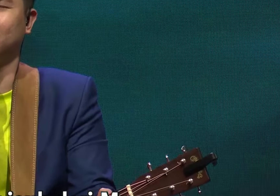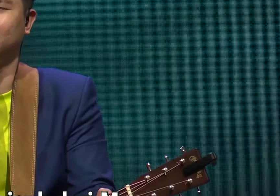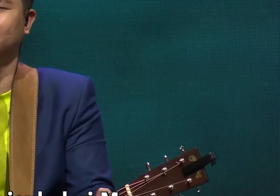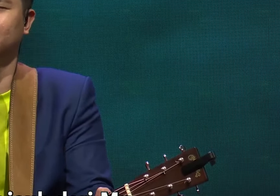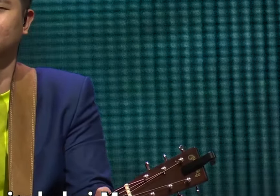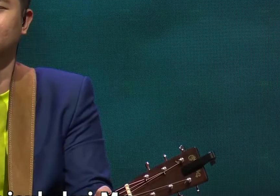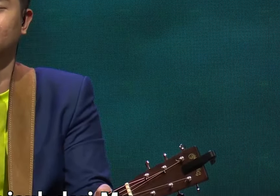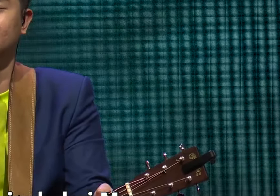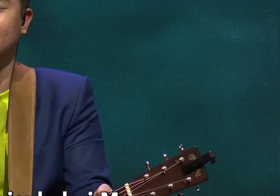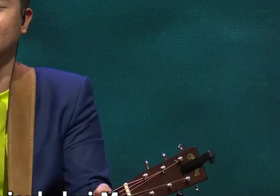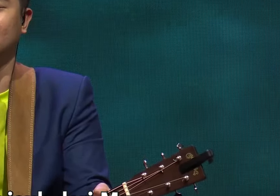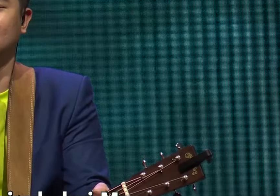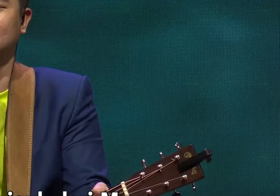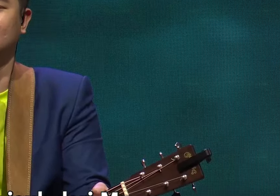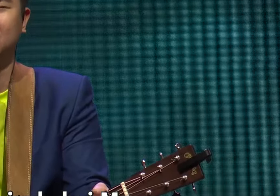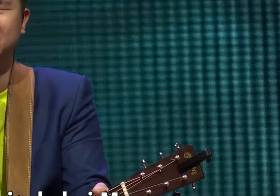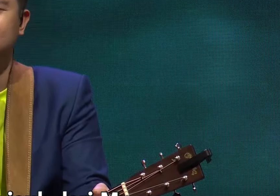jauh